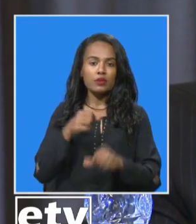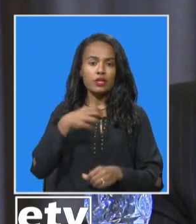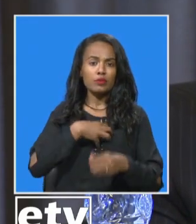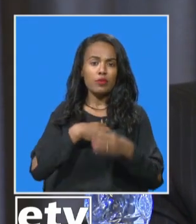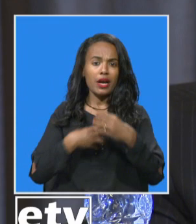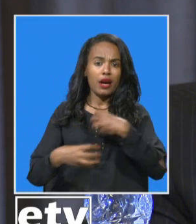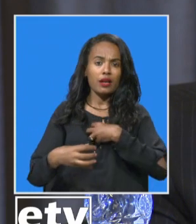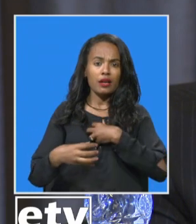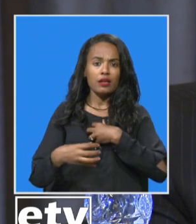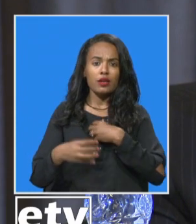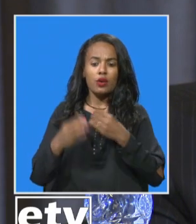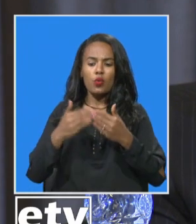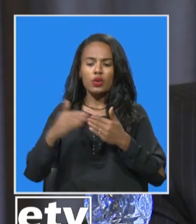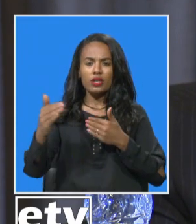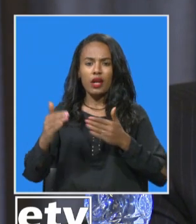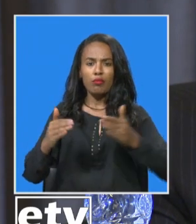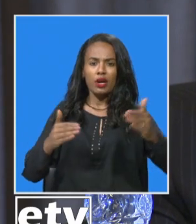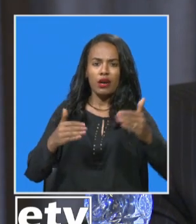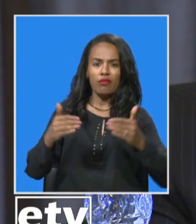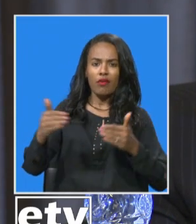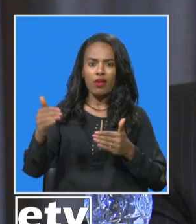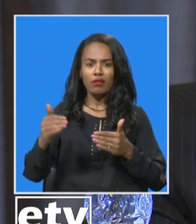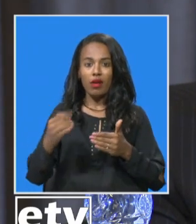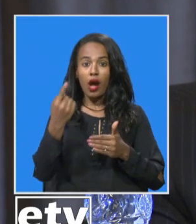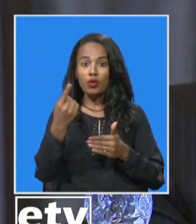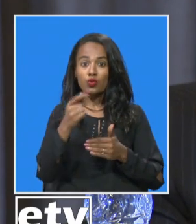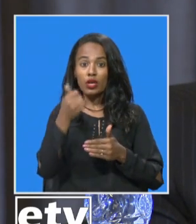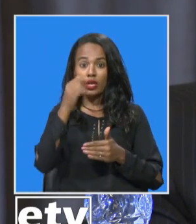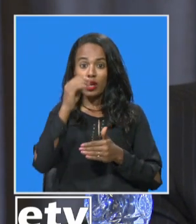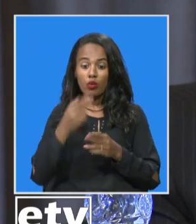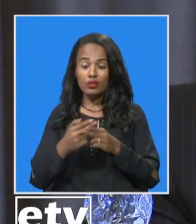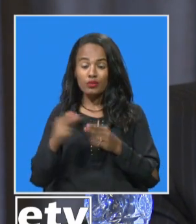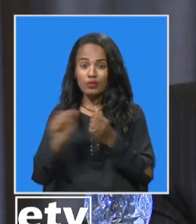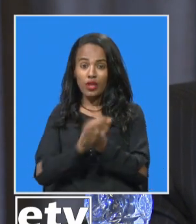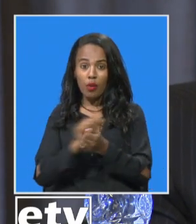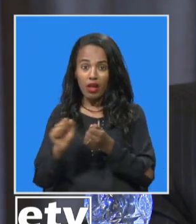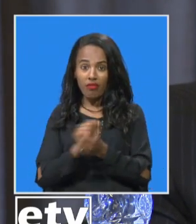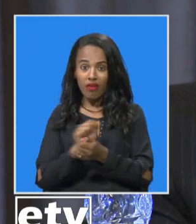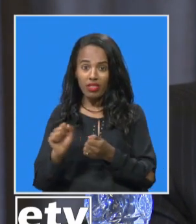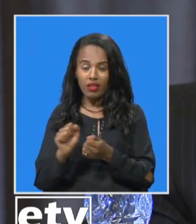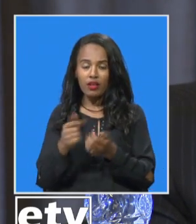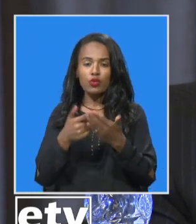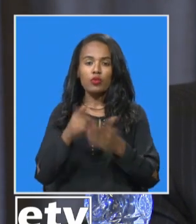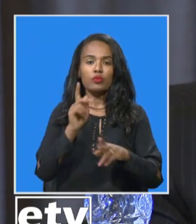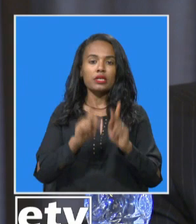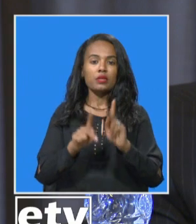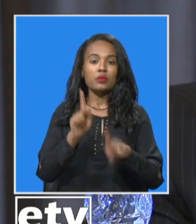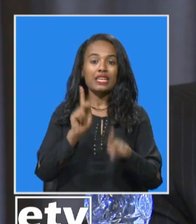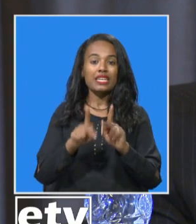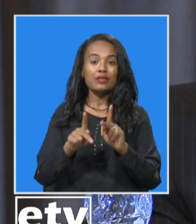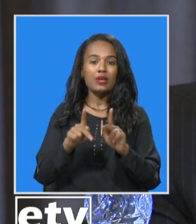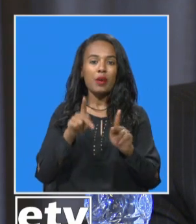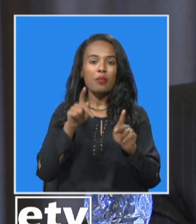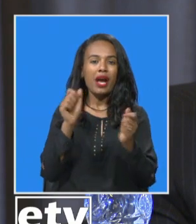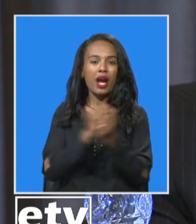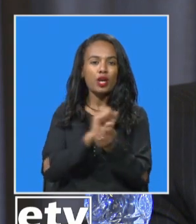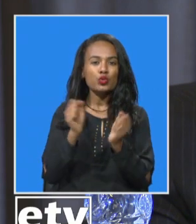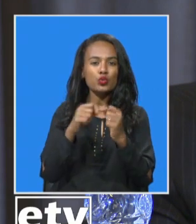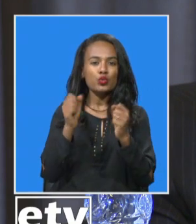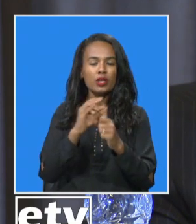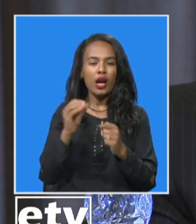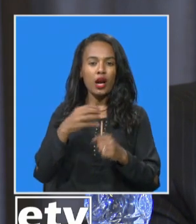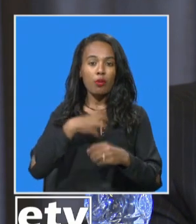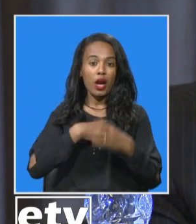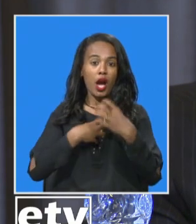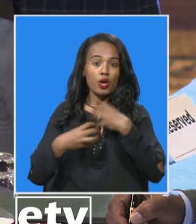መቃረን፣ ወደ ዳር መገፋፋት፣ አንዱ የሌላውን ስም ከማጥፋት እንዲሁም ህዝብ ለህዝብ ከሚያጋጩና